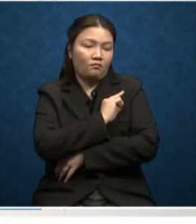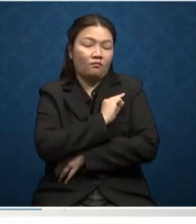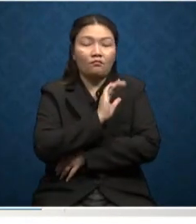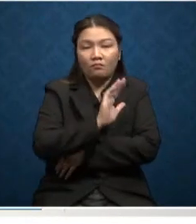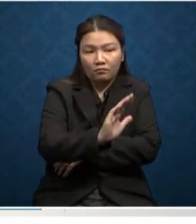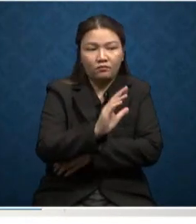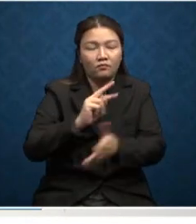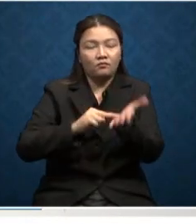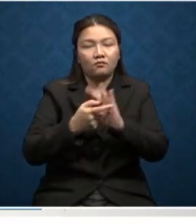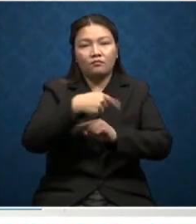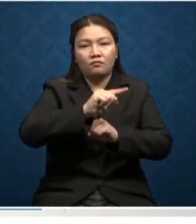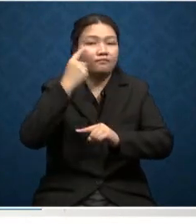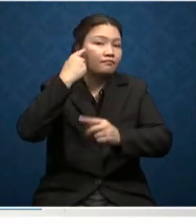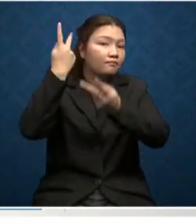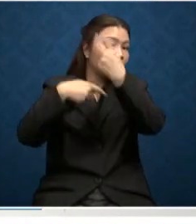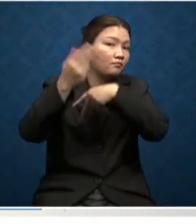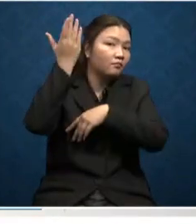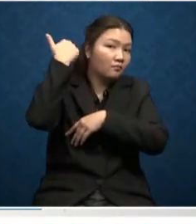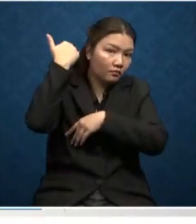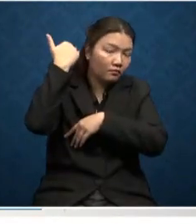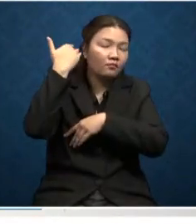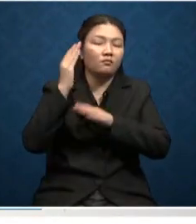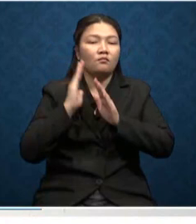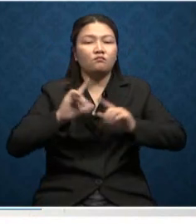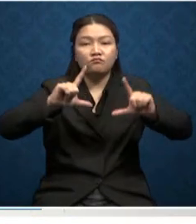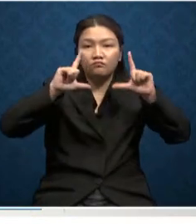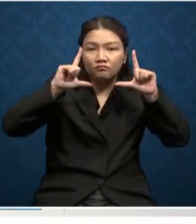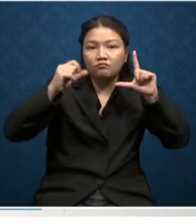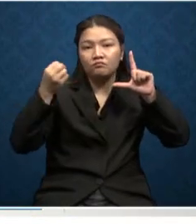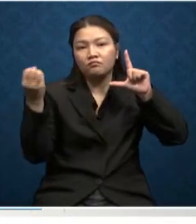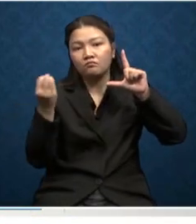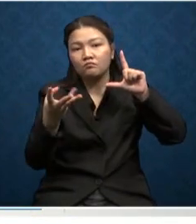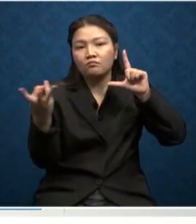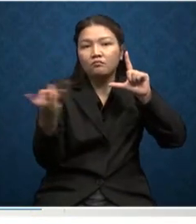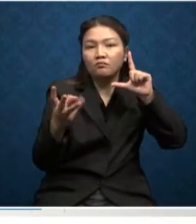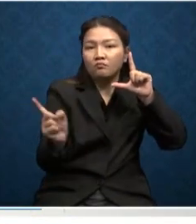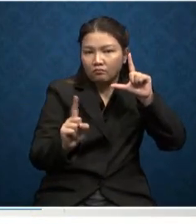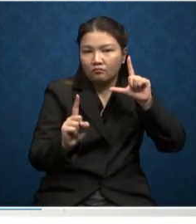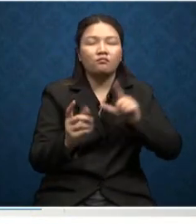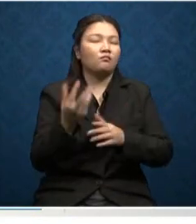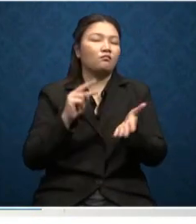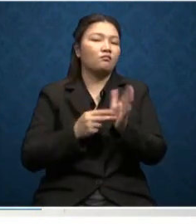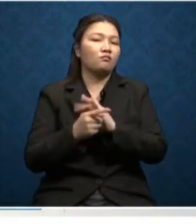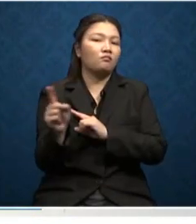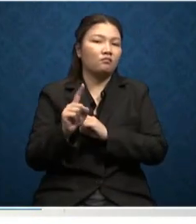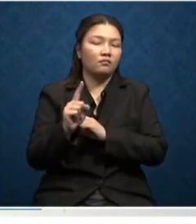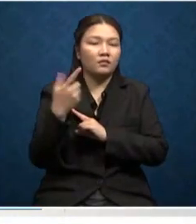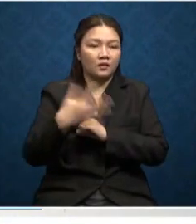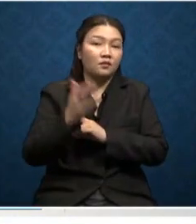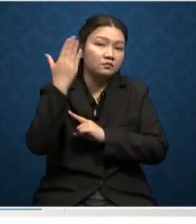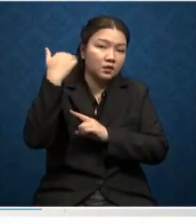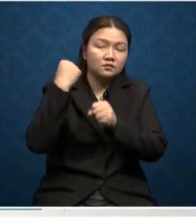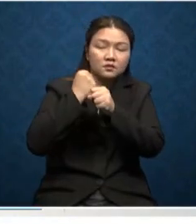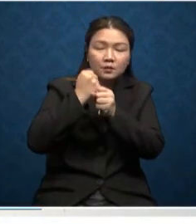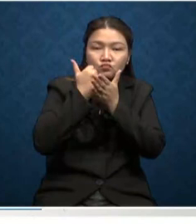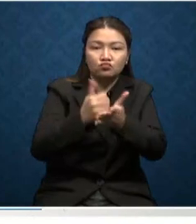มประวัติและผลงานการรับการปฏิบัติราชการและประโยชน์ของทางการเป็นส